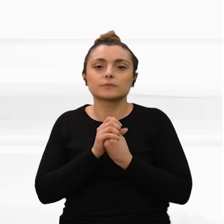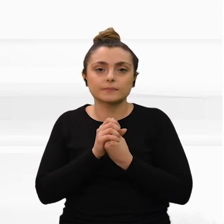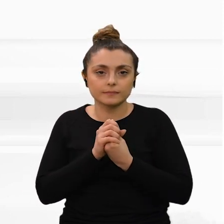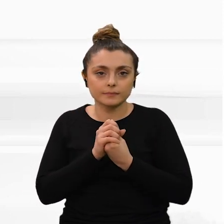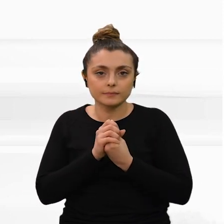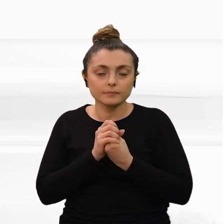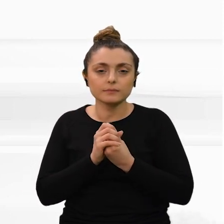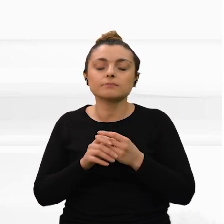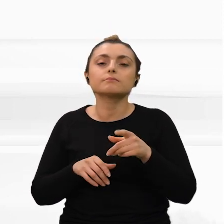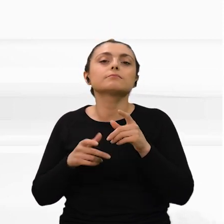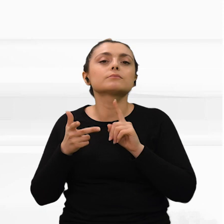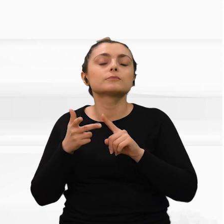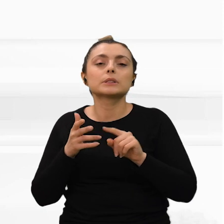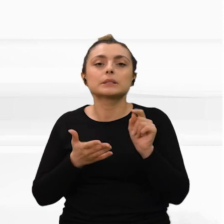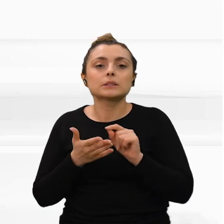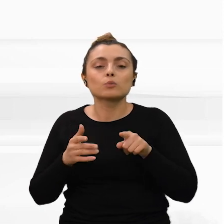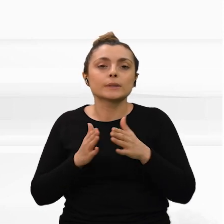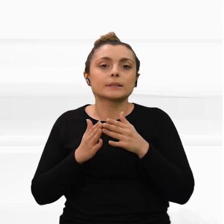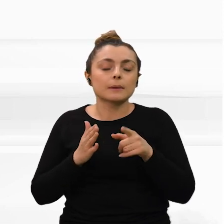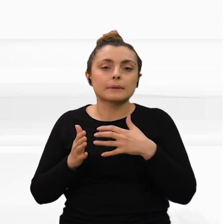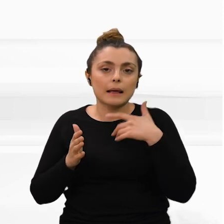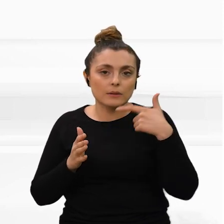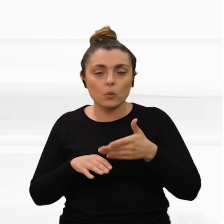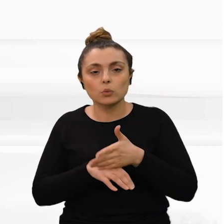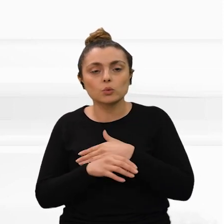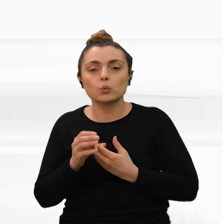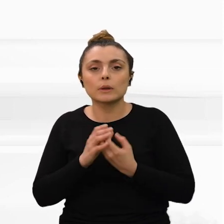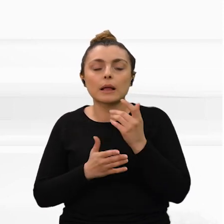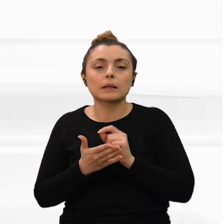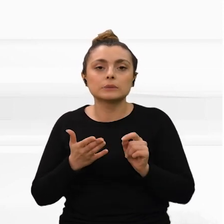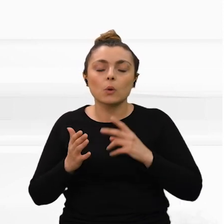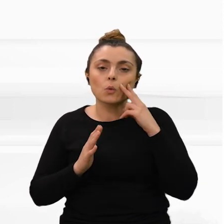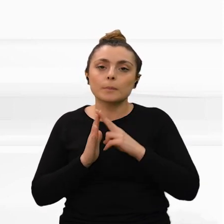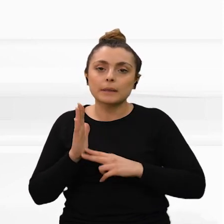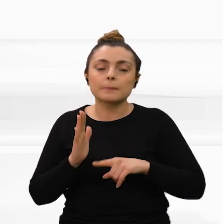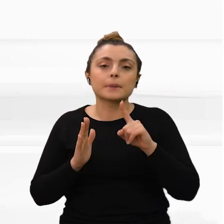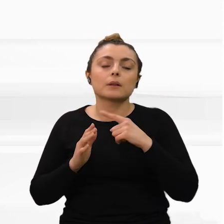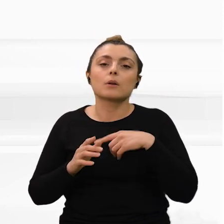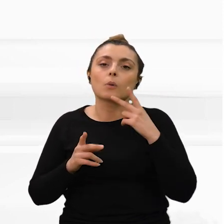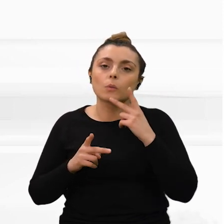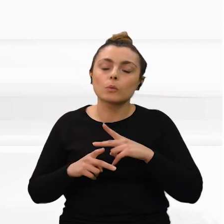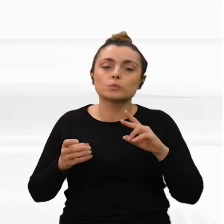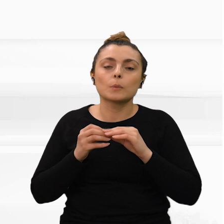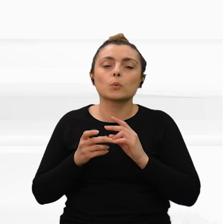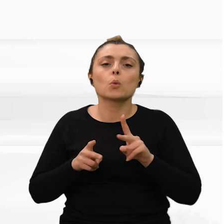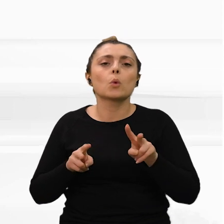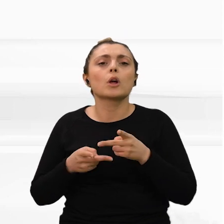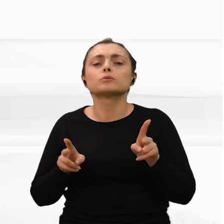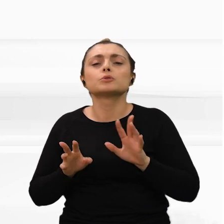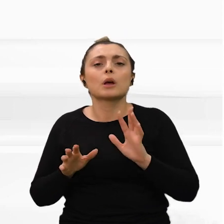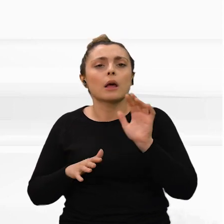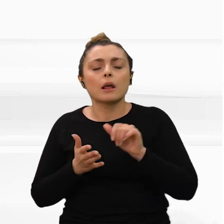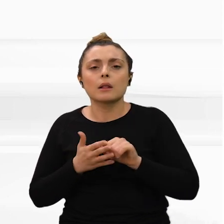çıkıyor 3. cümle yazar bu kitabıyla kendinden önce üretilen eserleri okumanın bir özgürlük sorununa yol